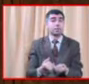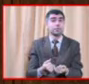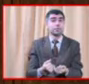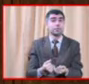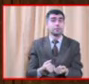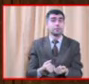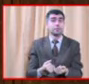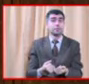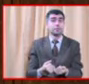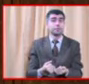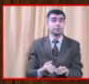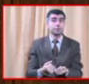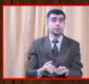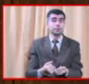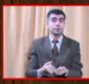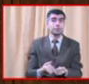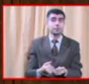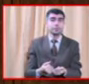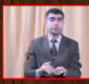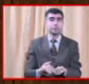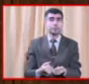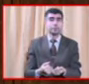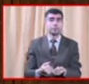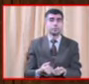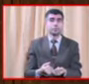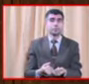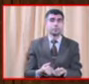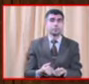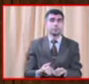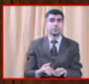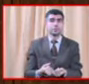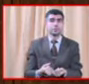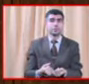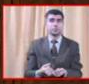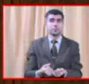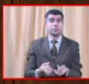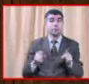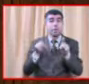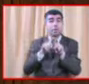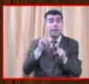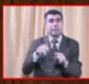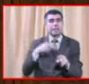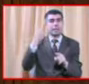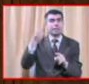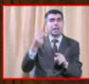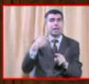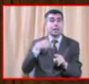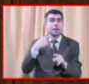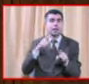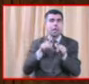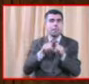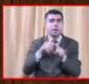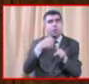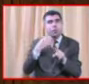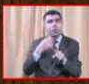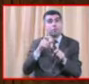ما سمعتكش. عفوا عفوا عفوا السيد النائب، واصل السيد الوزير. فيما يخص المرحلة الثانية، أنا تنقترح عليك السيد النائب